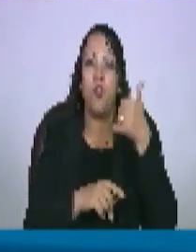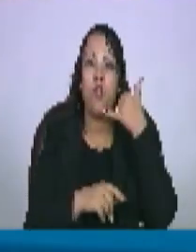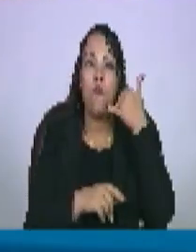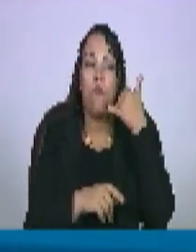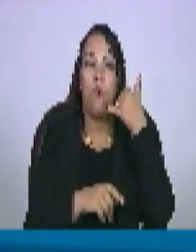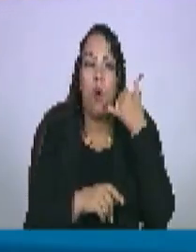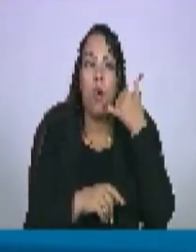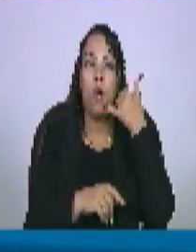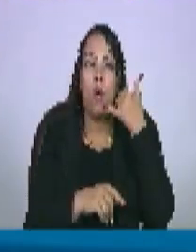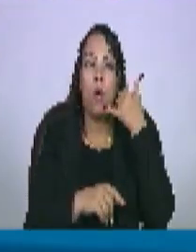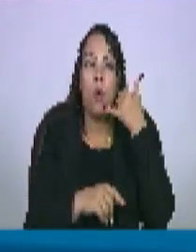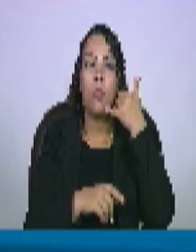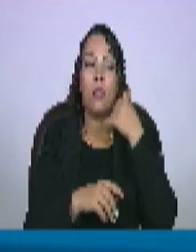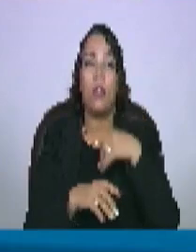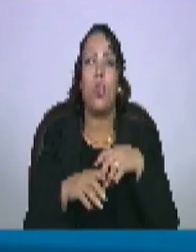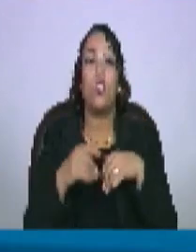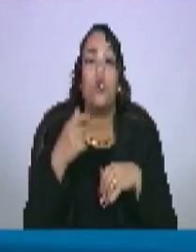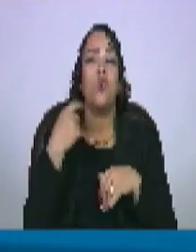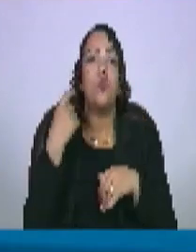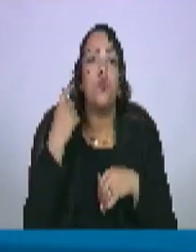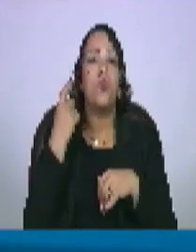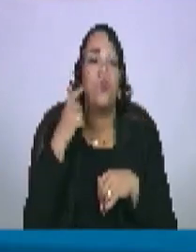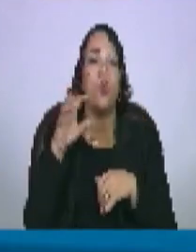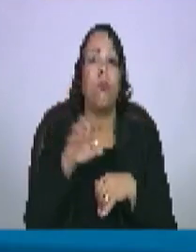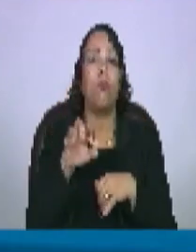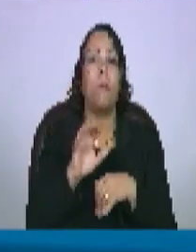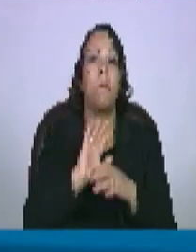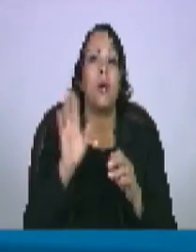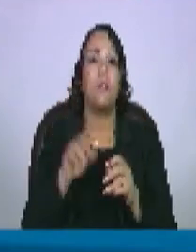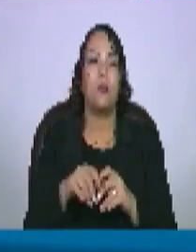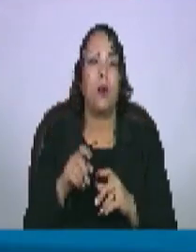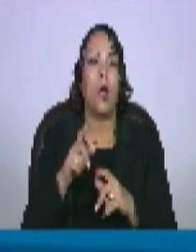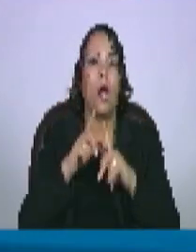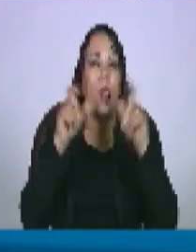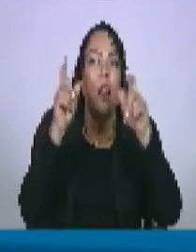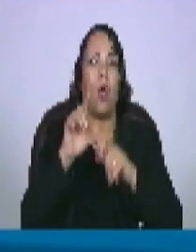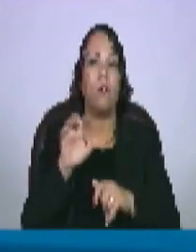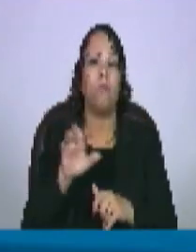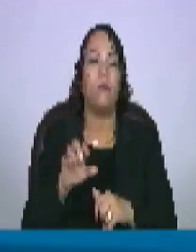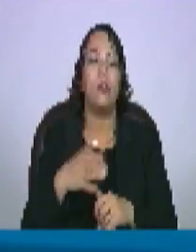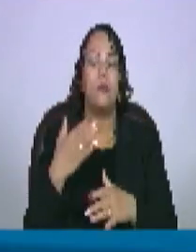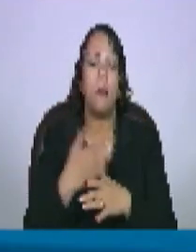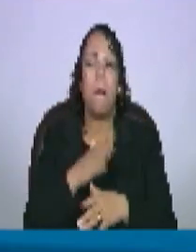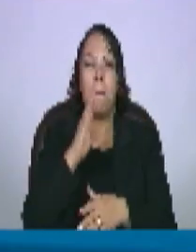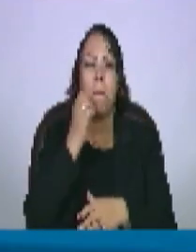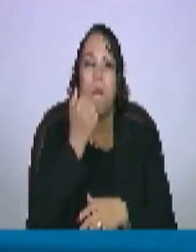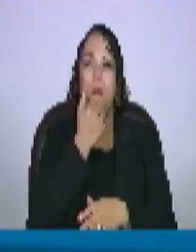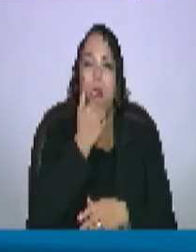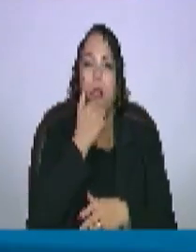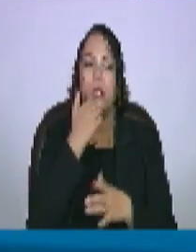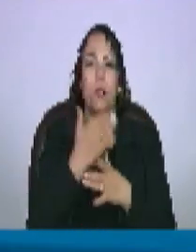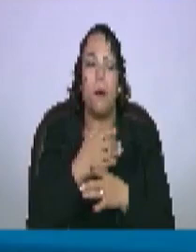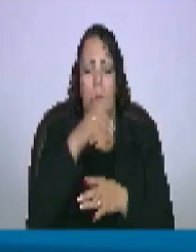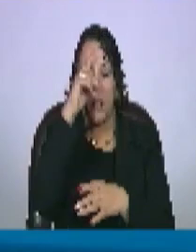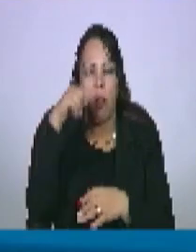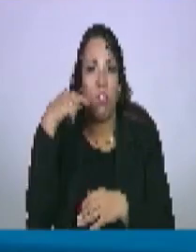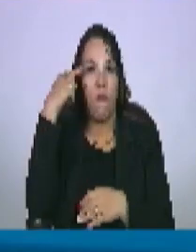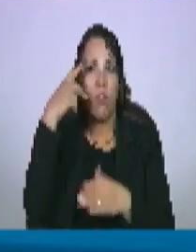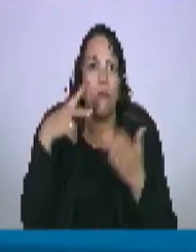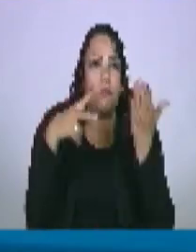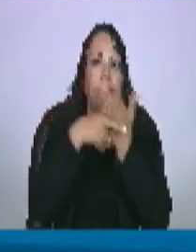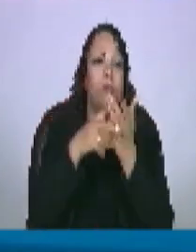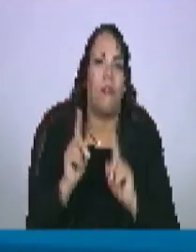على الصامت تخليه سايلنت لانه ما يصحش ان هو يقطع تفكير